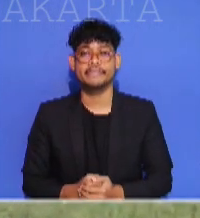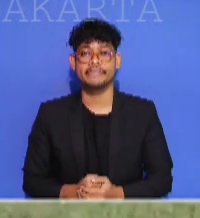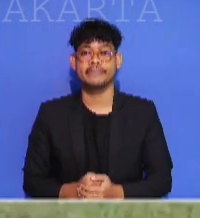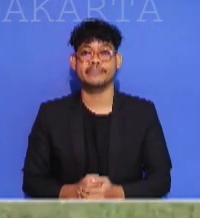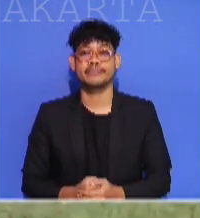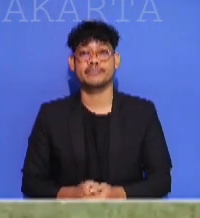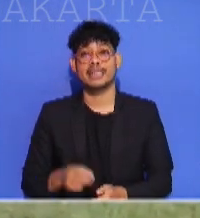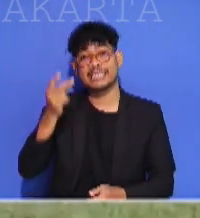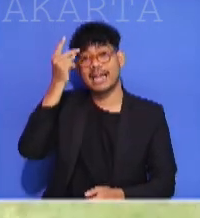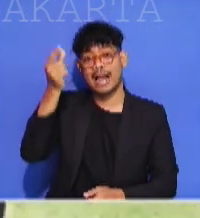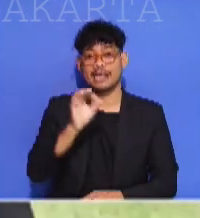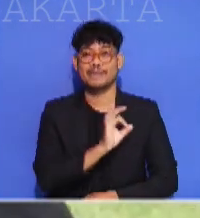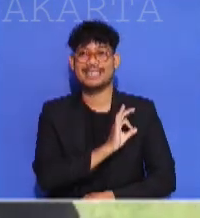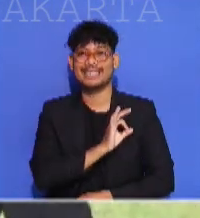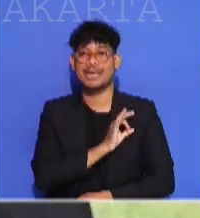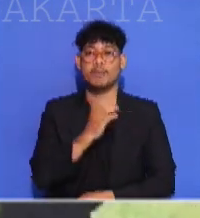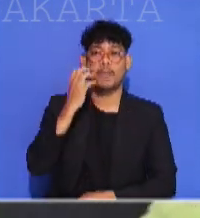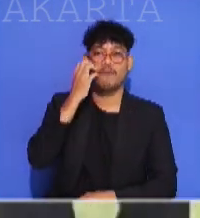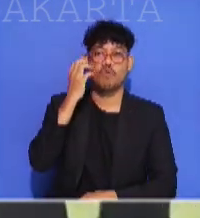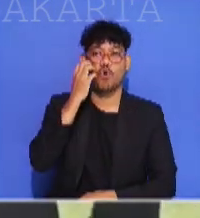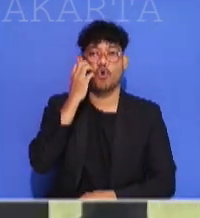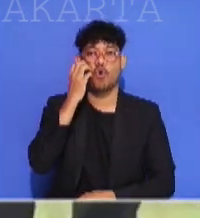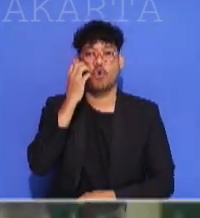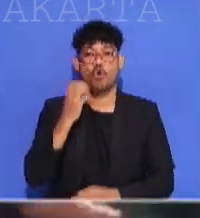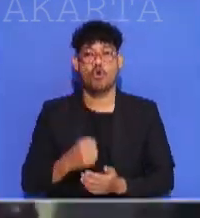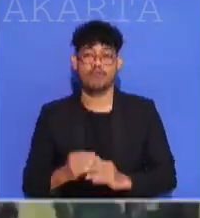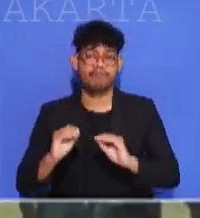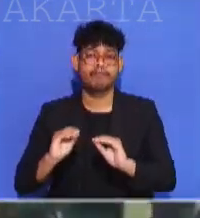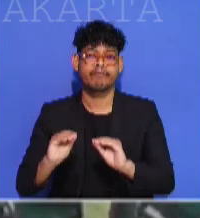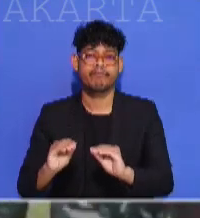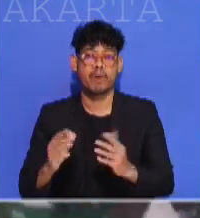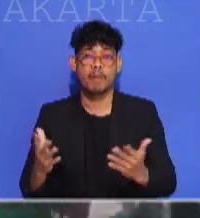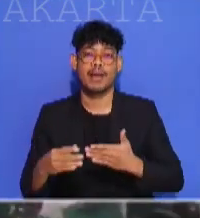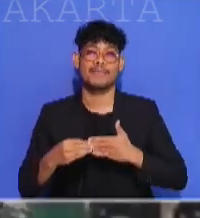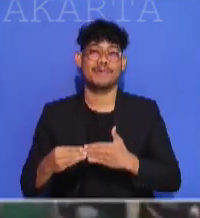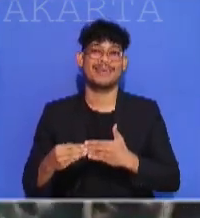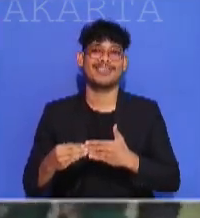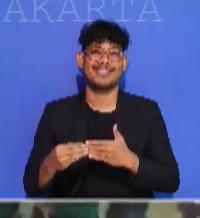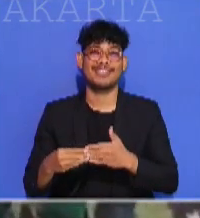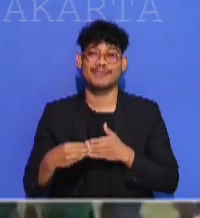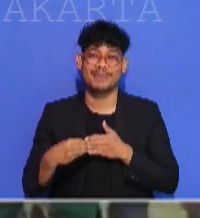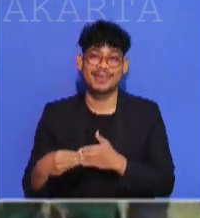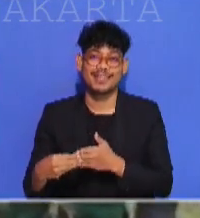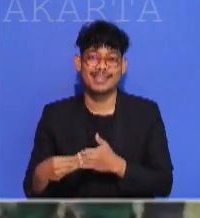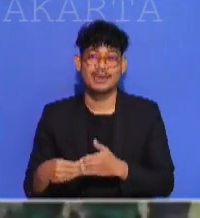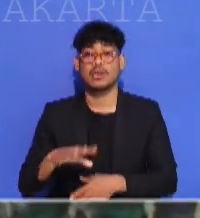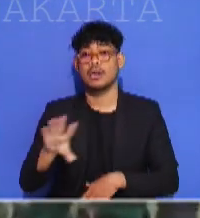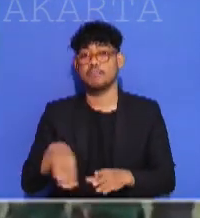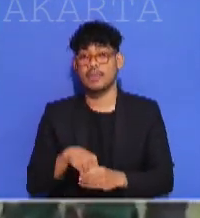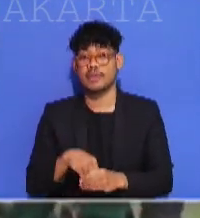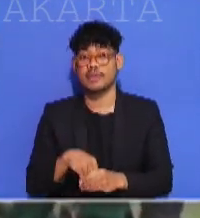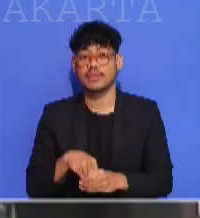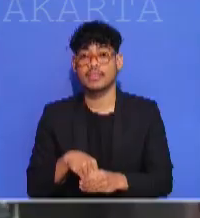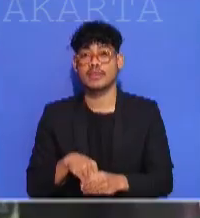Direncanakan Presiden Prabowo Subianto melaksanakan pengarahan dan pembekalan kepada semua menteri dan wakil menteri yang tergabung dalam Kabinet Merah